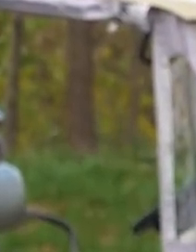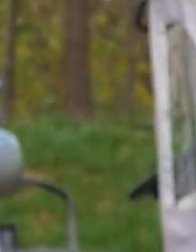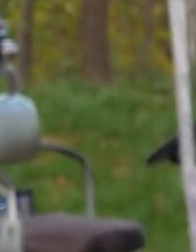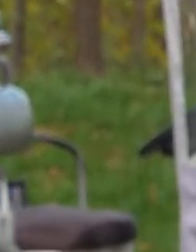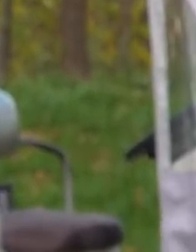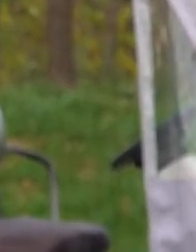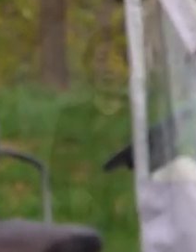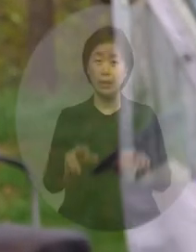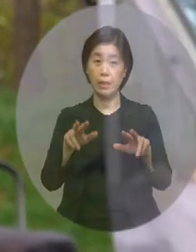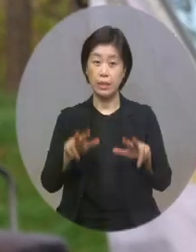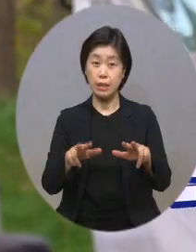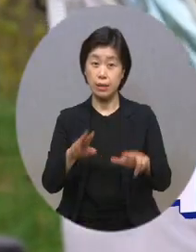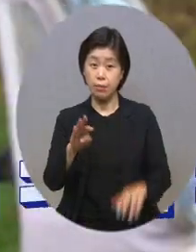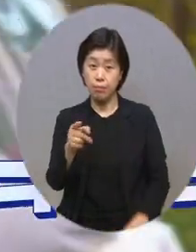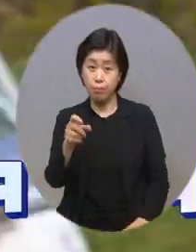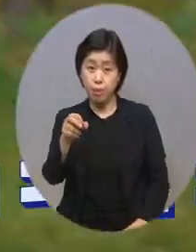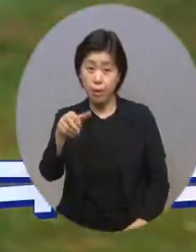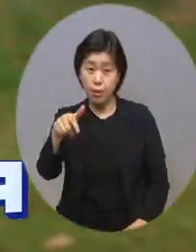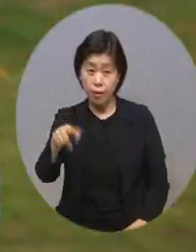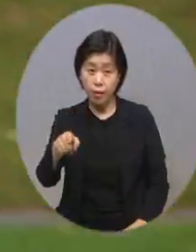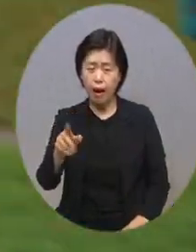벙커예요? 아니야 벙커도 안 가.